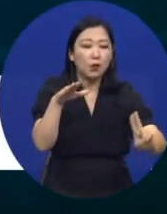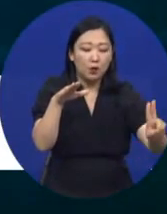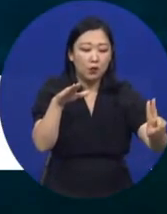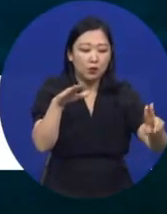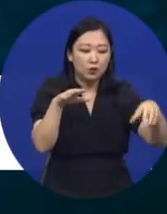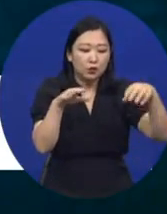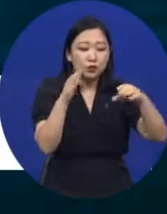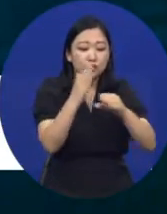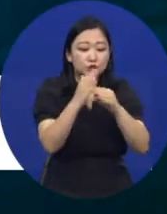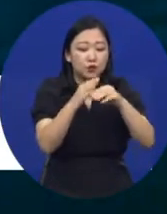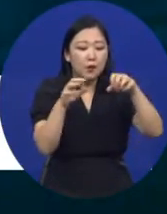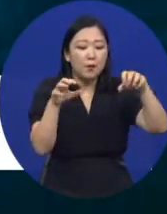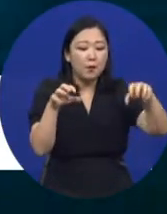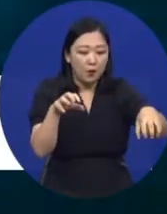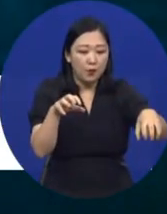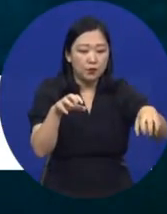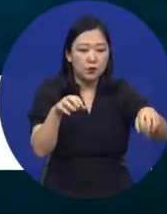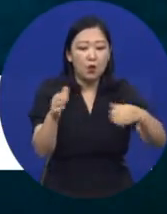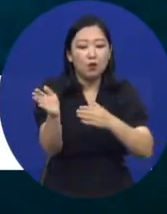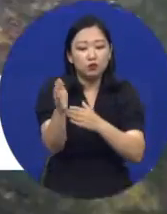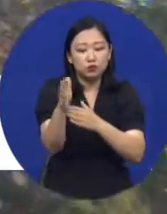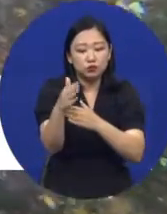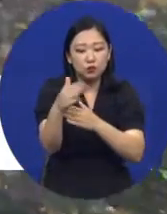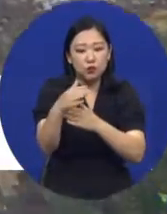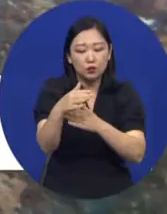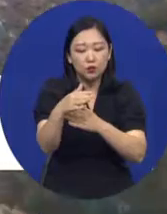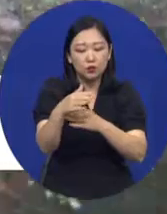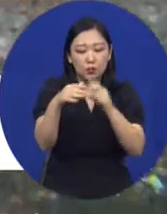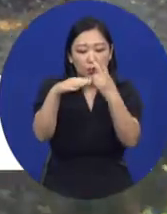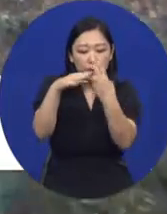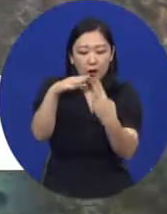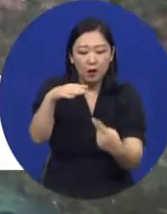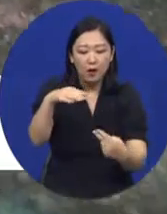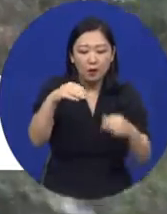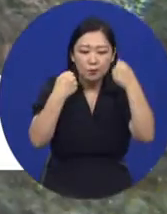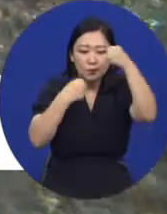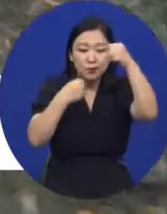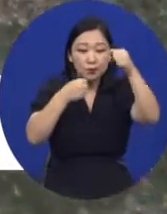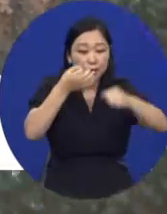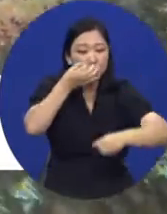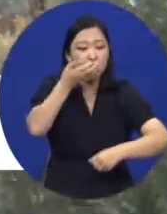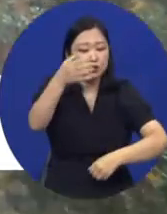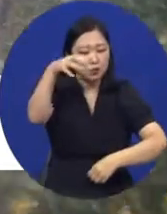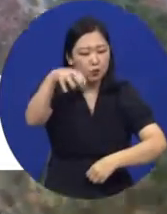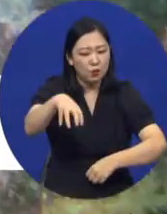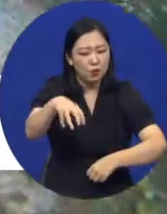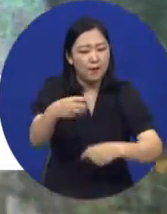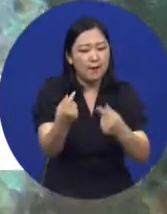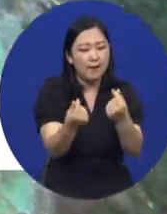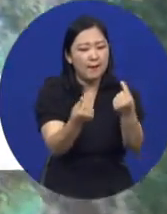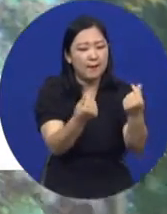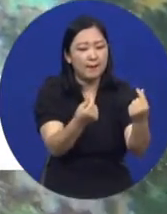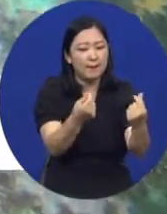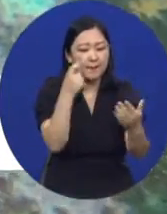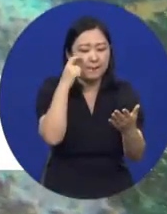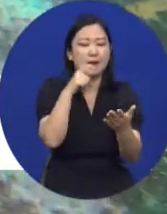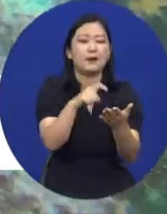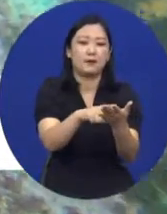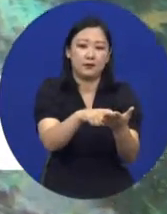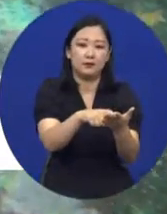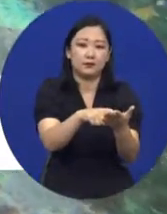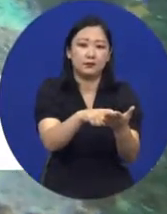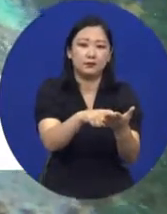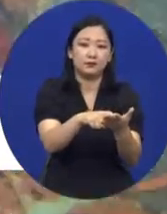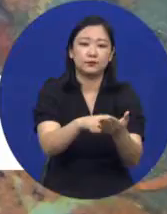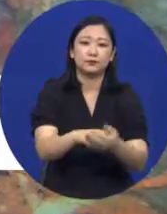중간 기착을 해서 물고기 피딩을 하는 다이브 쇼를 하는 지점이 있는데 이 지점과 유사한 지점들이 또 하나 발견이